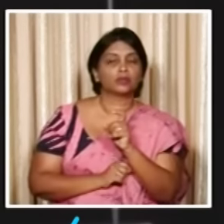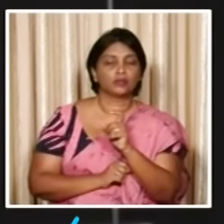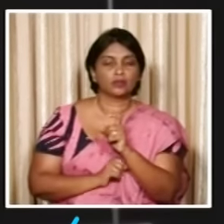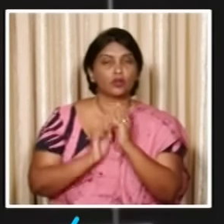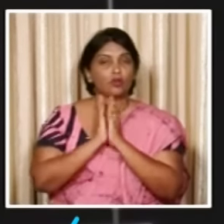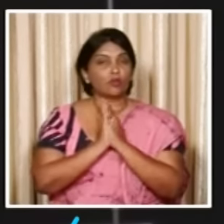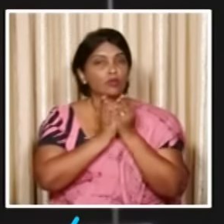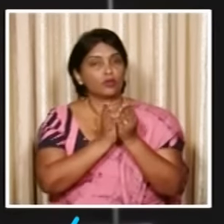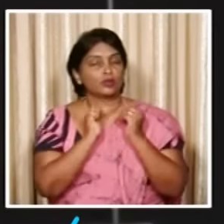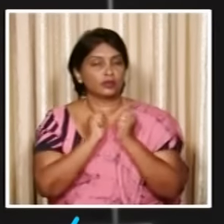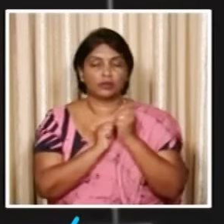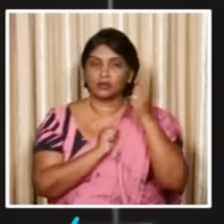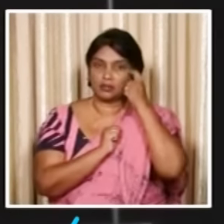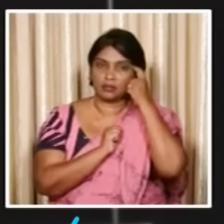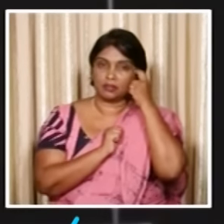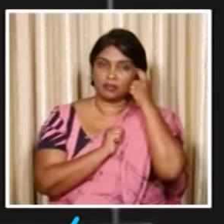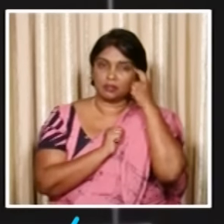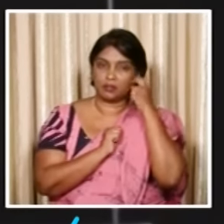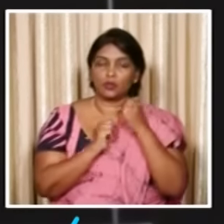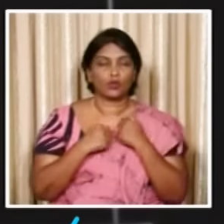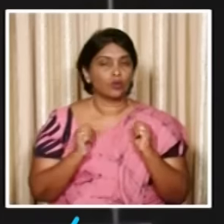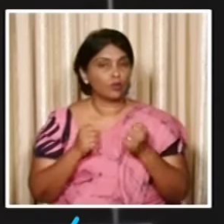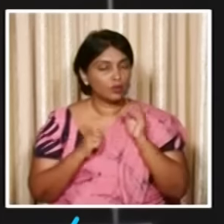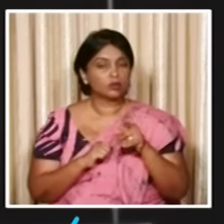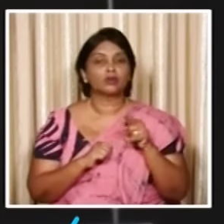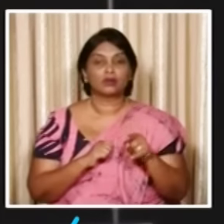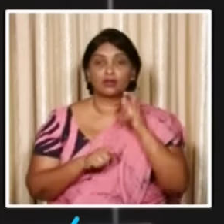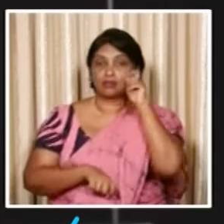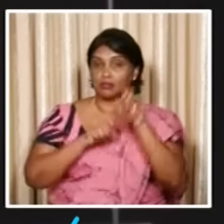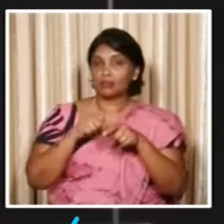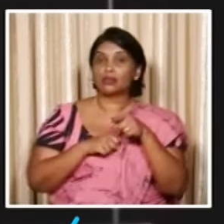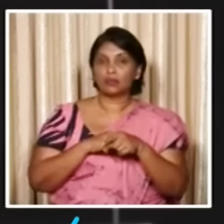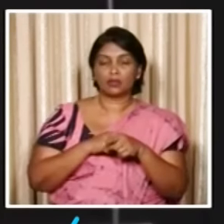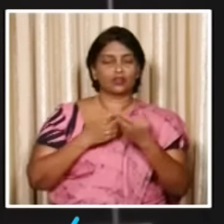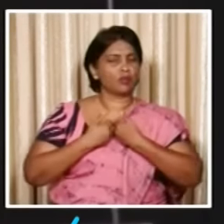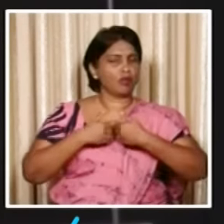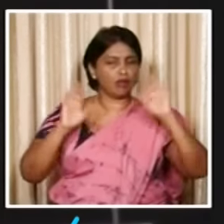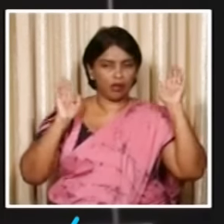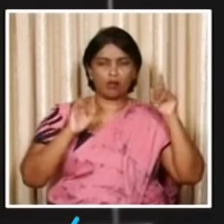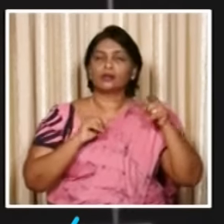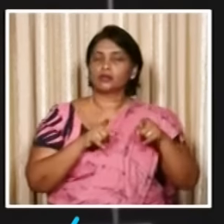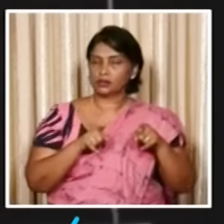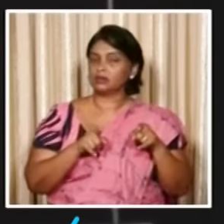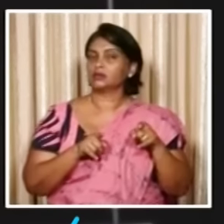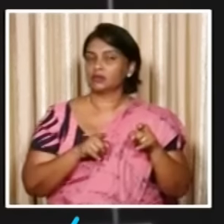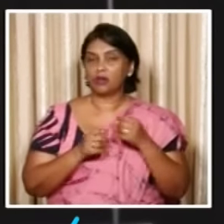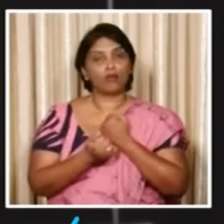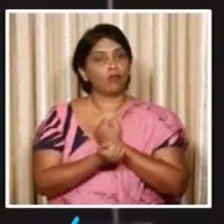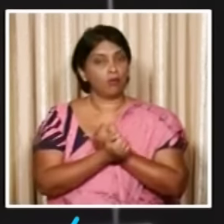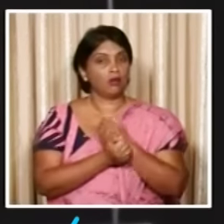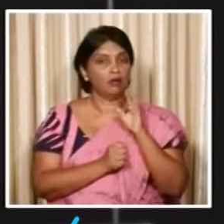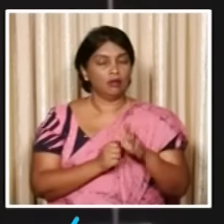போலீசார் கண்ணீர் புகை குண்டுகளுடன் அவ்விடத்தில் குவிக்கப்பட்டிருந்தனர். இதன்போது பூசை வழிபாடுகளில் பங்கேற்கச் சென்ற தவத்திரு வேலன்